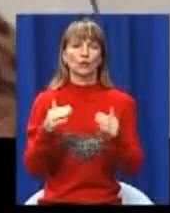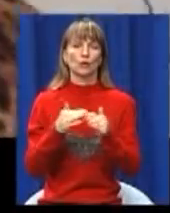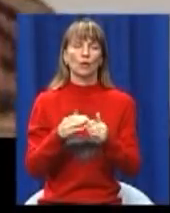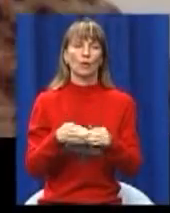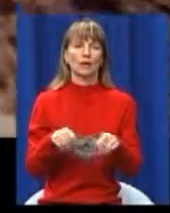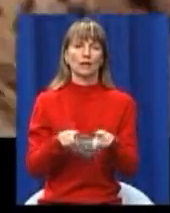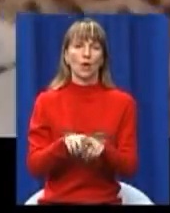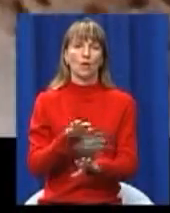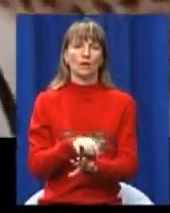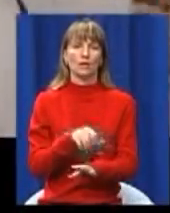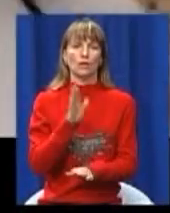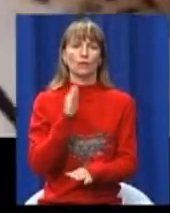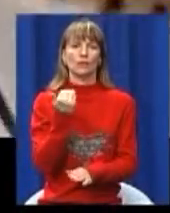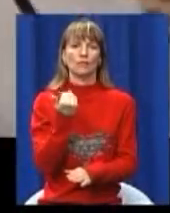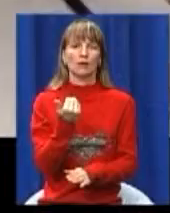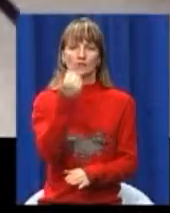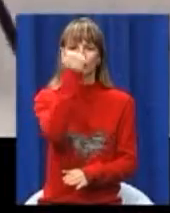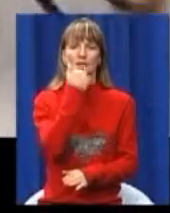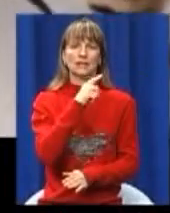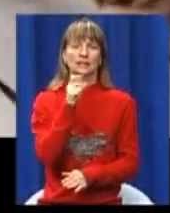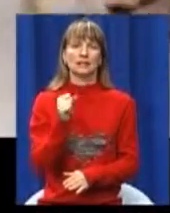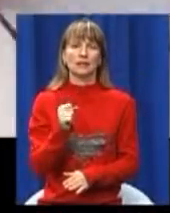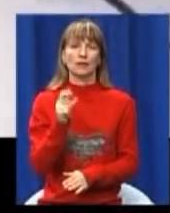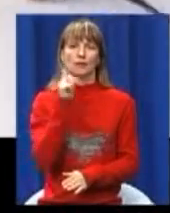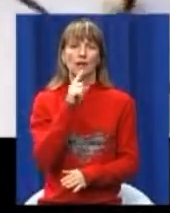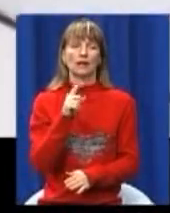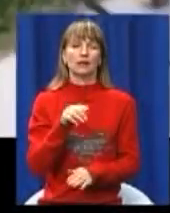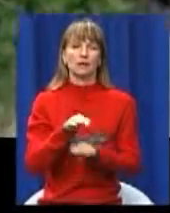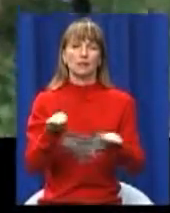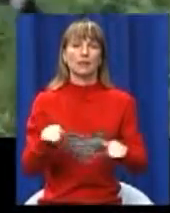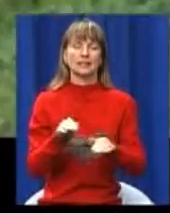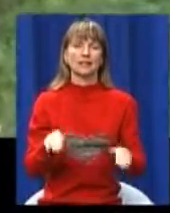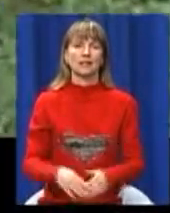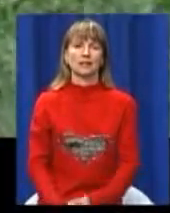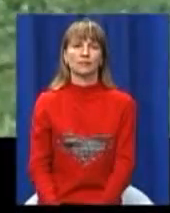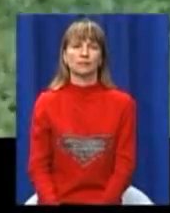таку улюбленку, вона буде вам вдячна за невеличкий басейн.